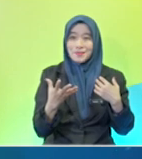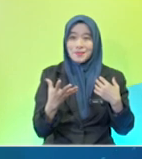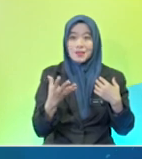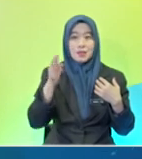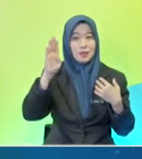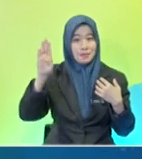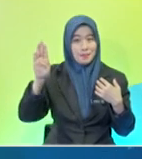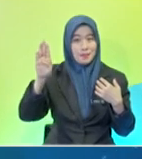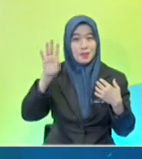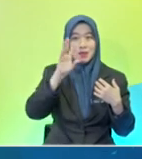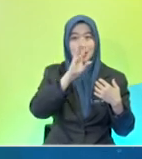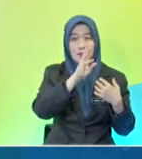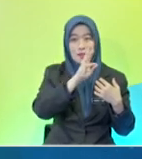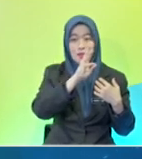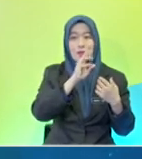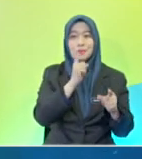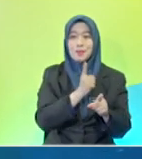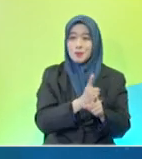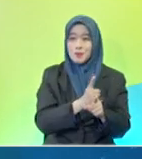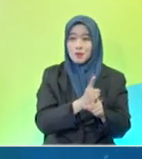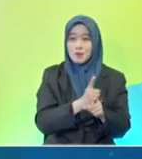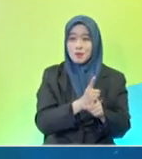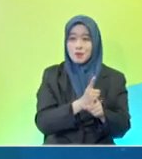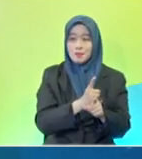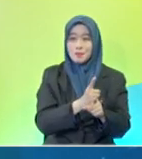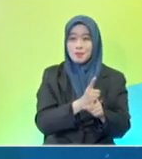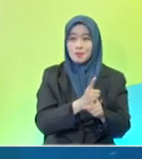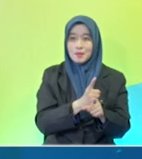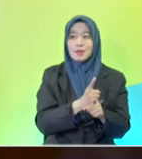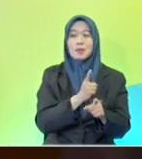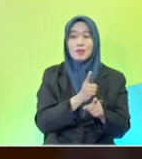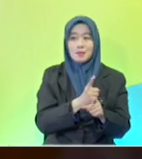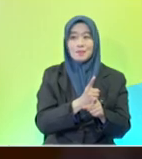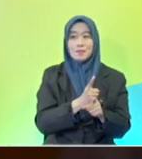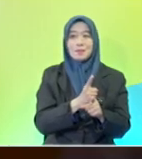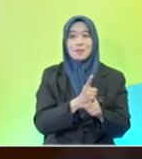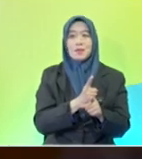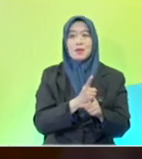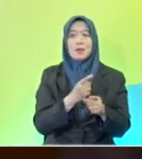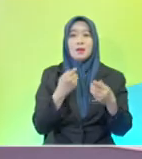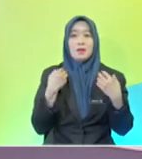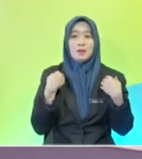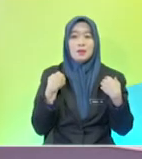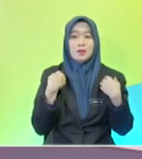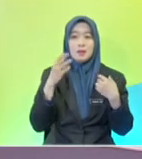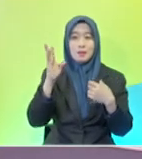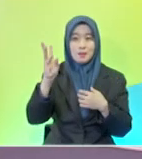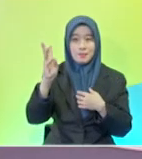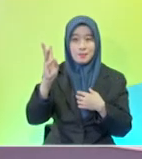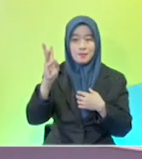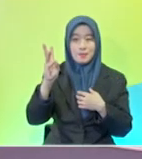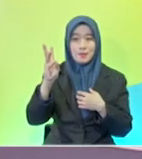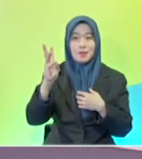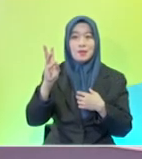B6. B6, betul ke Kakak Syafiqah? Cuba kita lihat jawapan dia. Jawapan dia 6 tu. Wah,